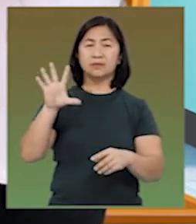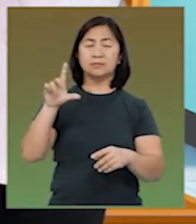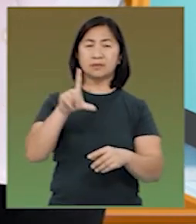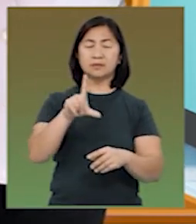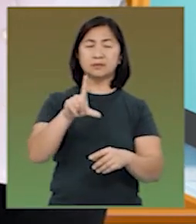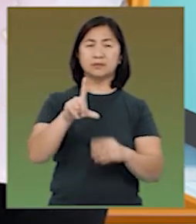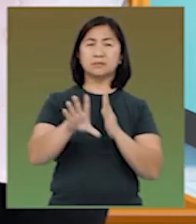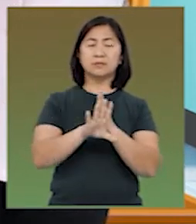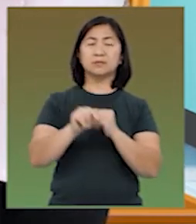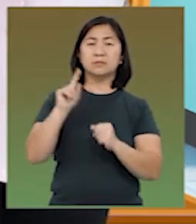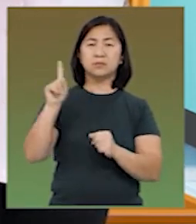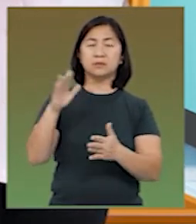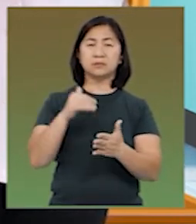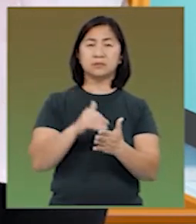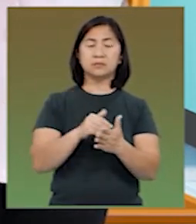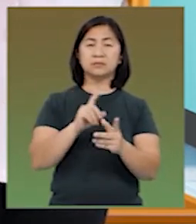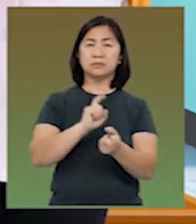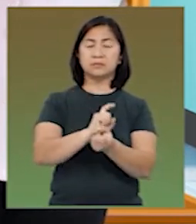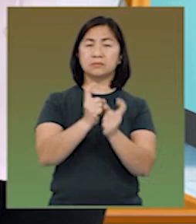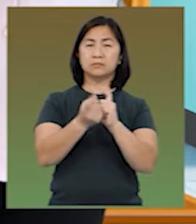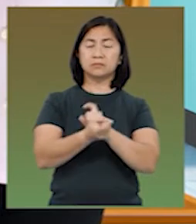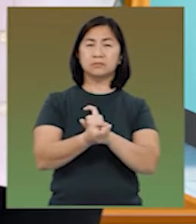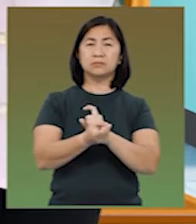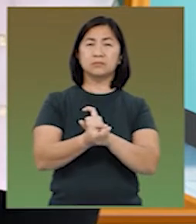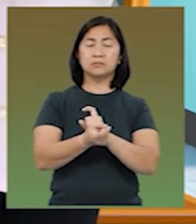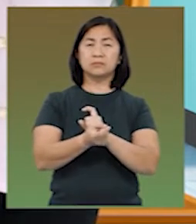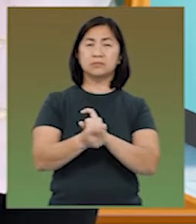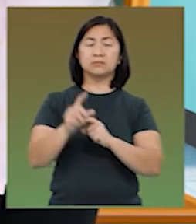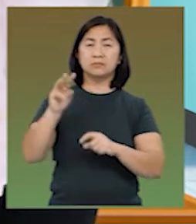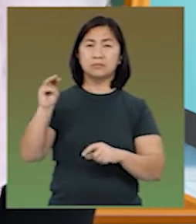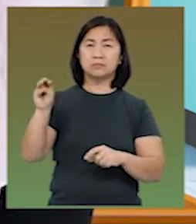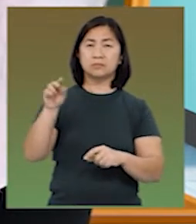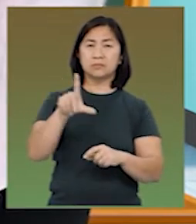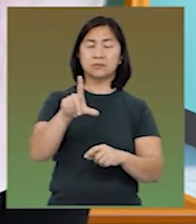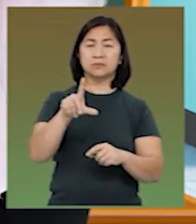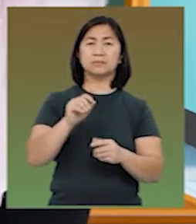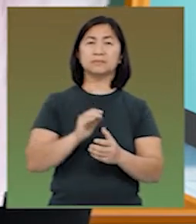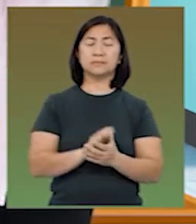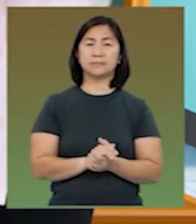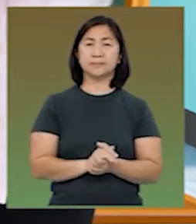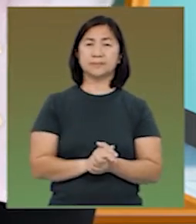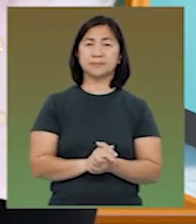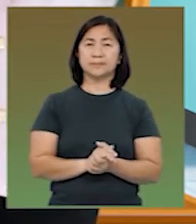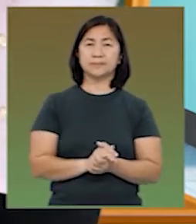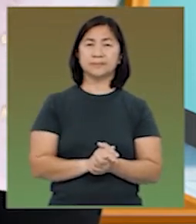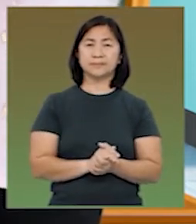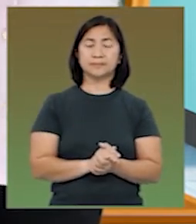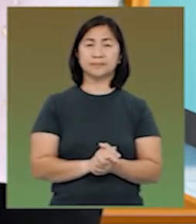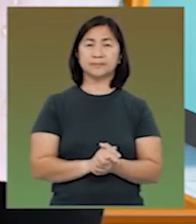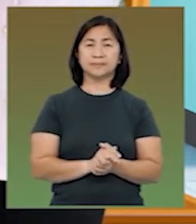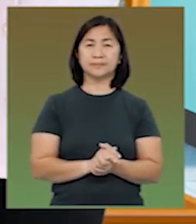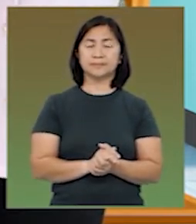Multiply 5 liters by 1,000 to convert it into milliliters.